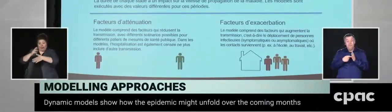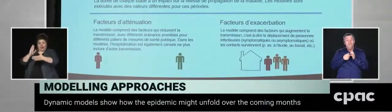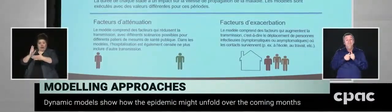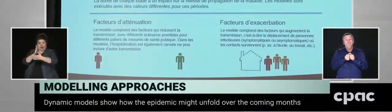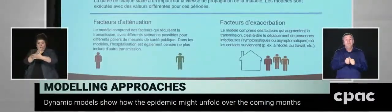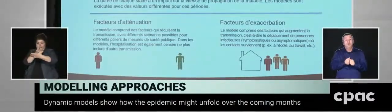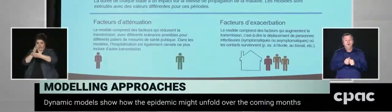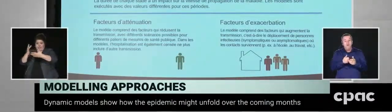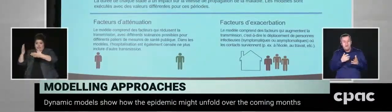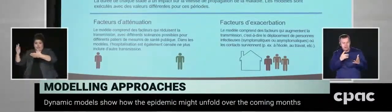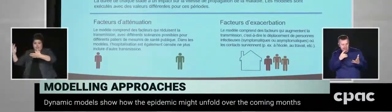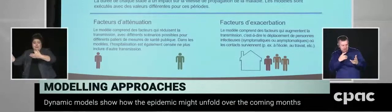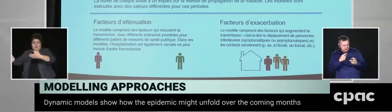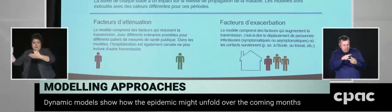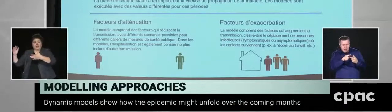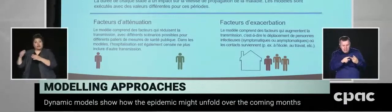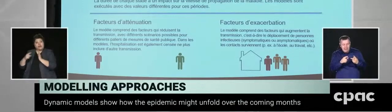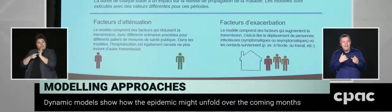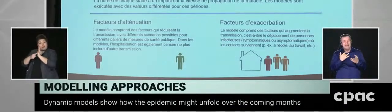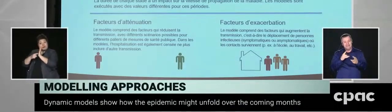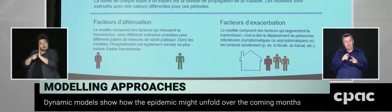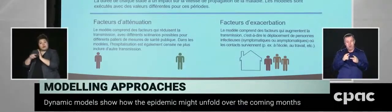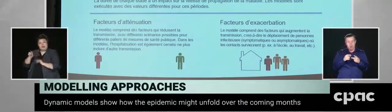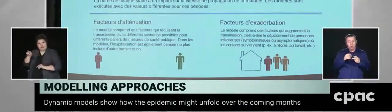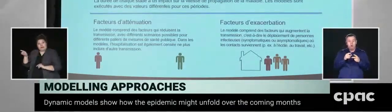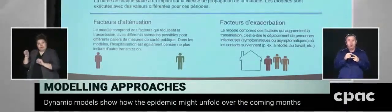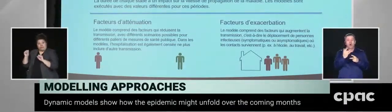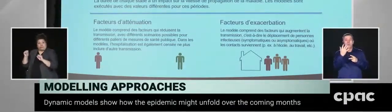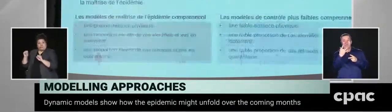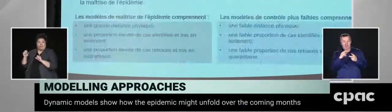un résultat différent.